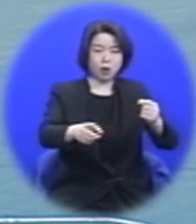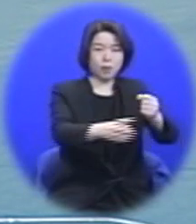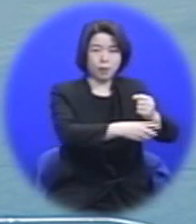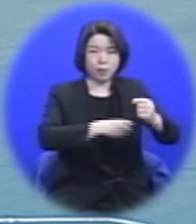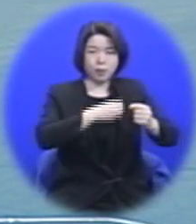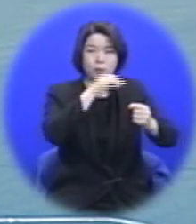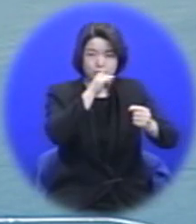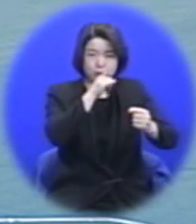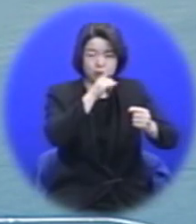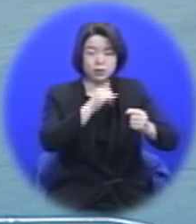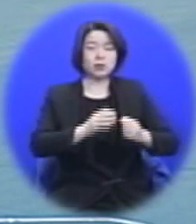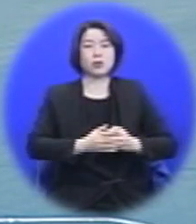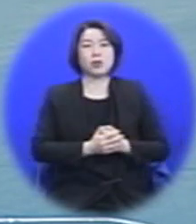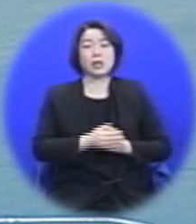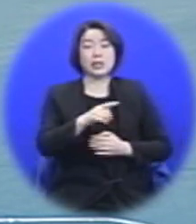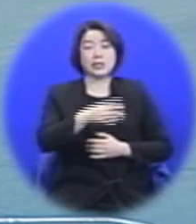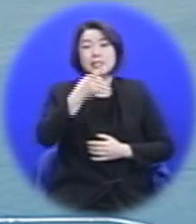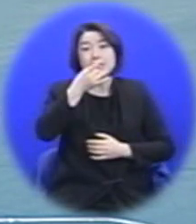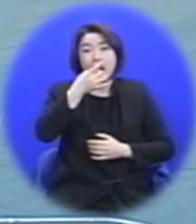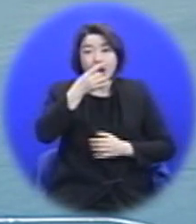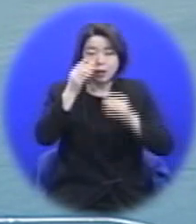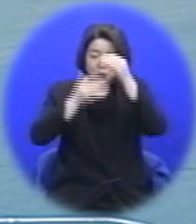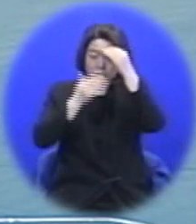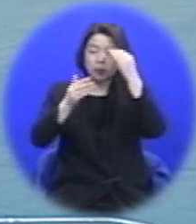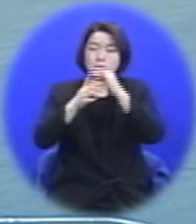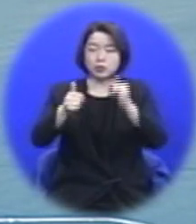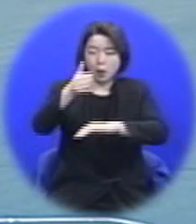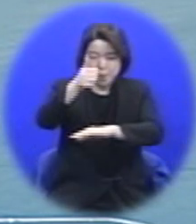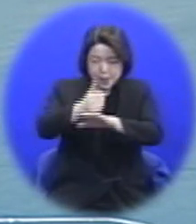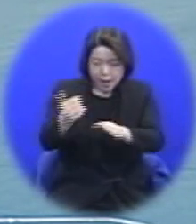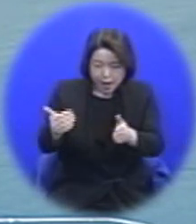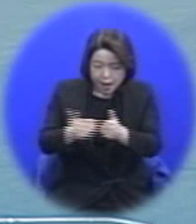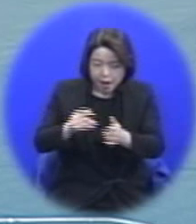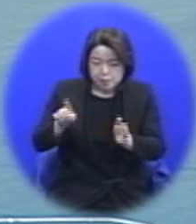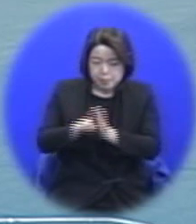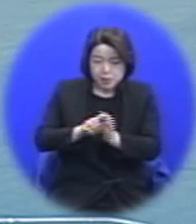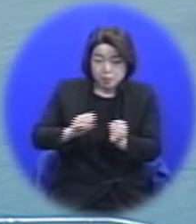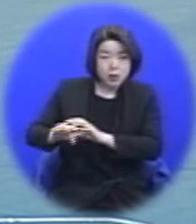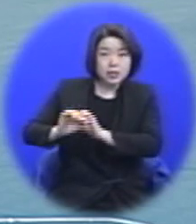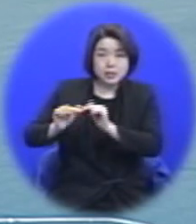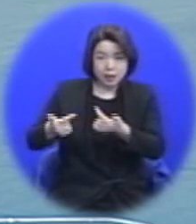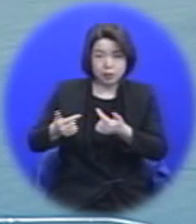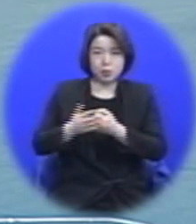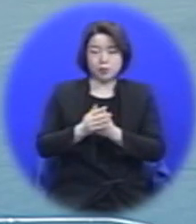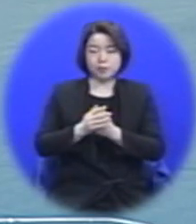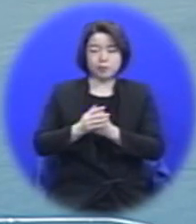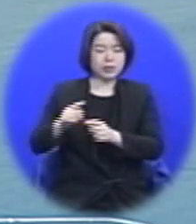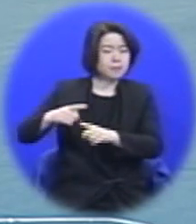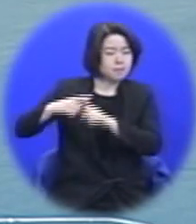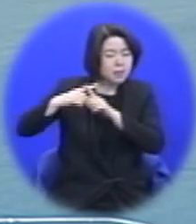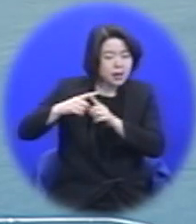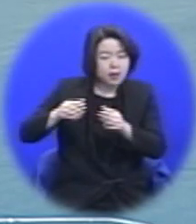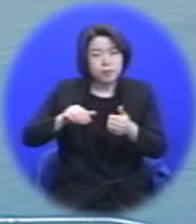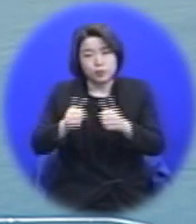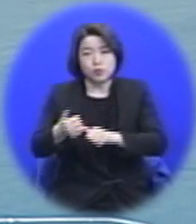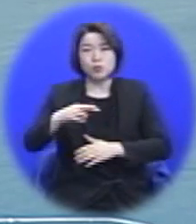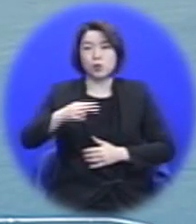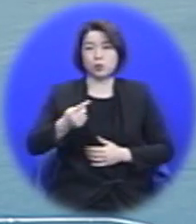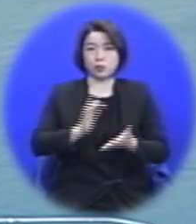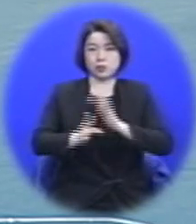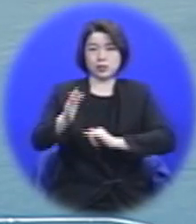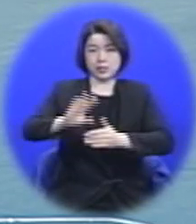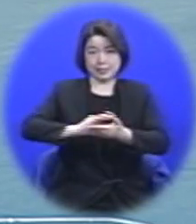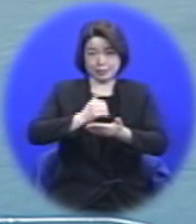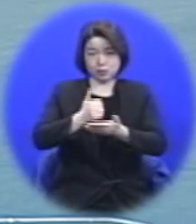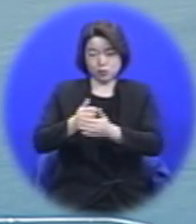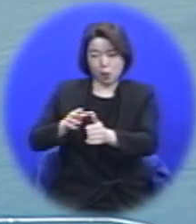있습니다. 이 알곡 성도는 끝까지 믿음을 버리지 아니하고 순교할지라도 예수 그리스도를